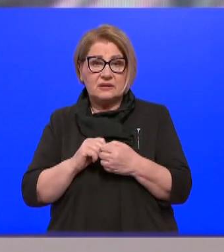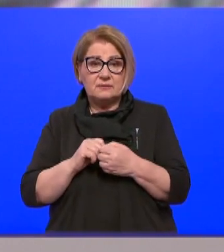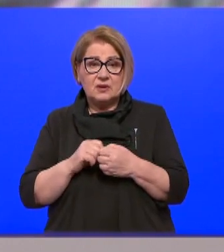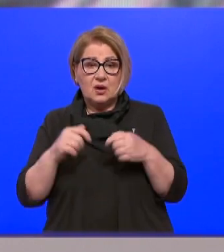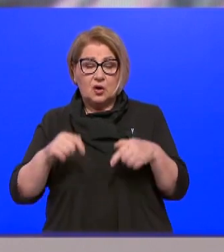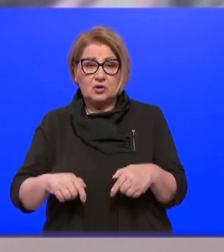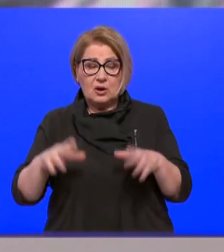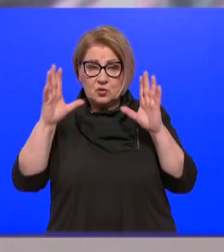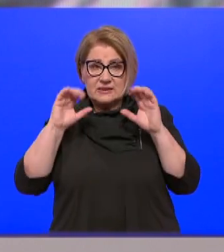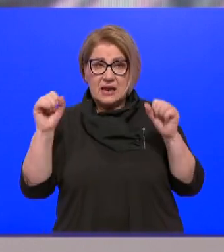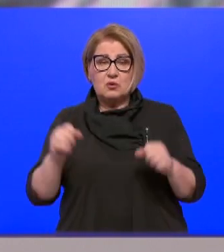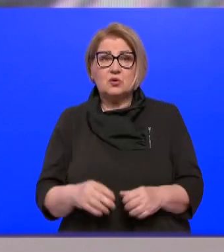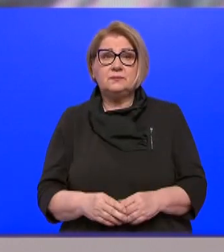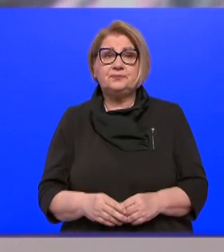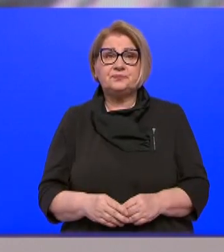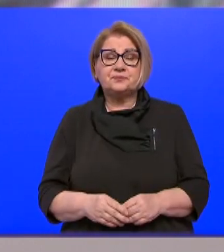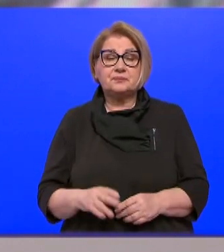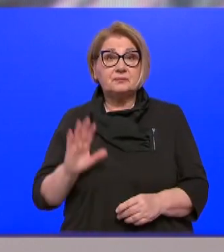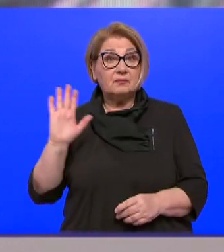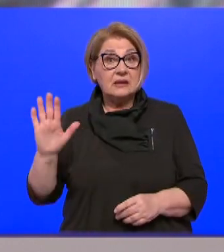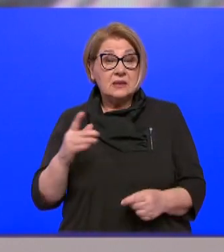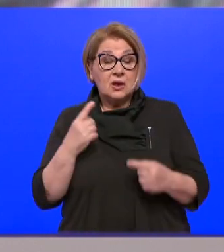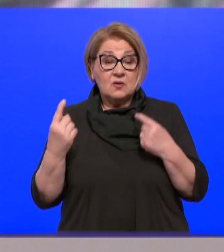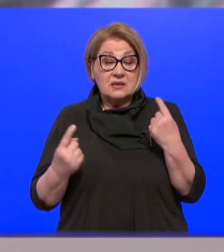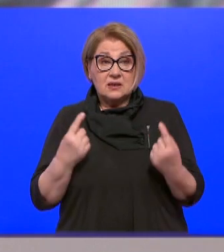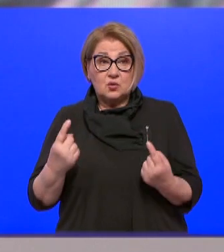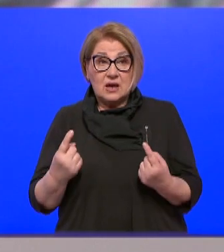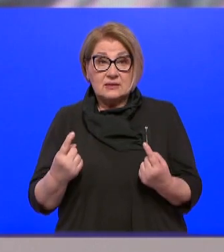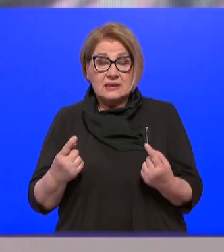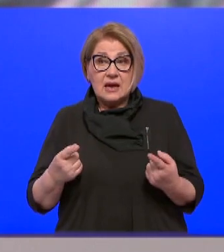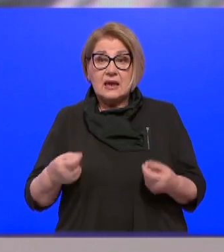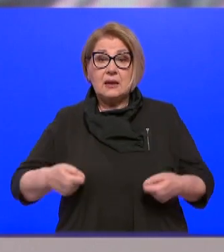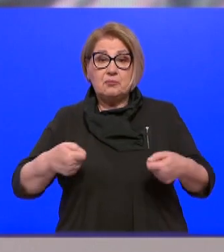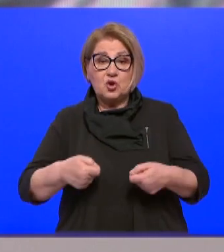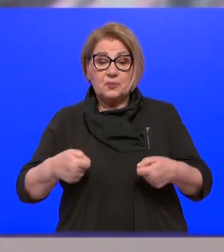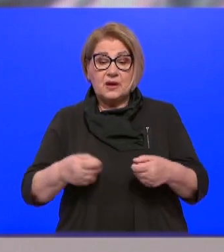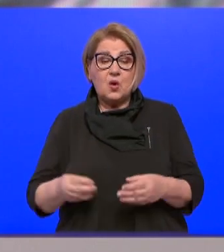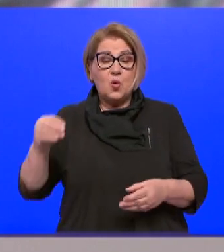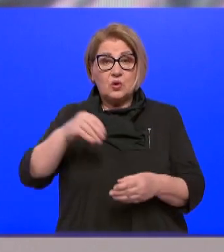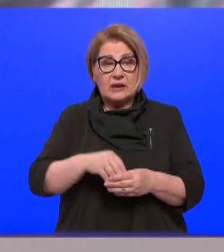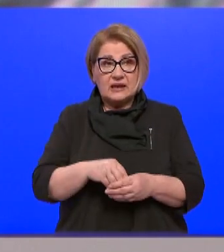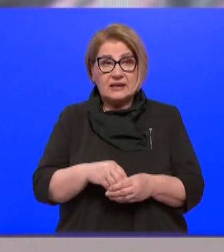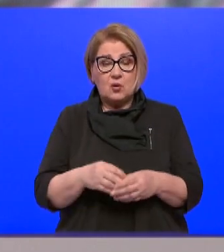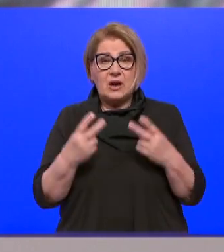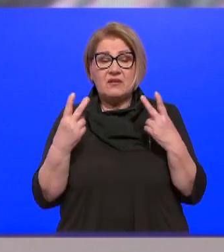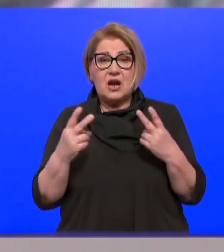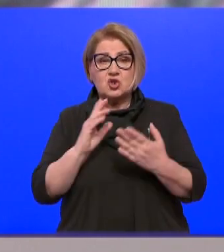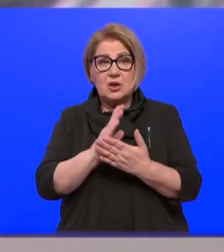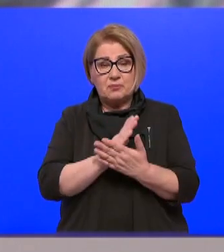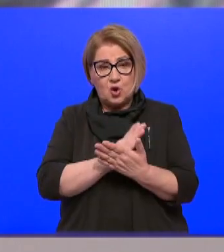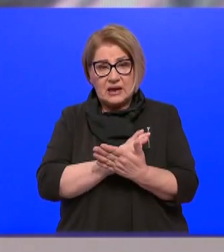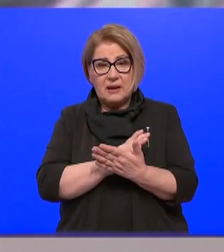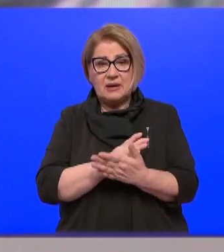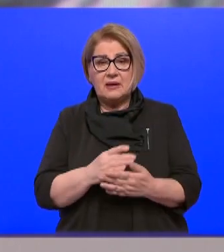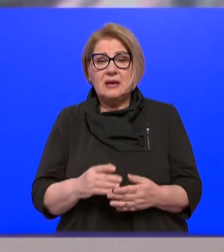kad sam ovdje u Saboru, da se njihov položaj i potpore ugrade u strateške dokumente, strategiju poljoprivrede i